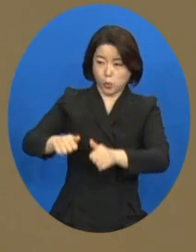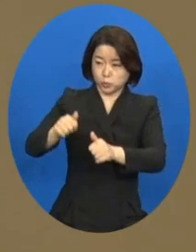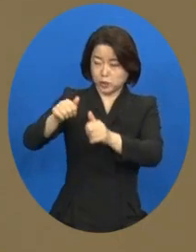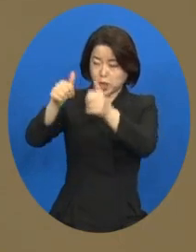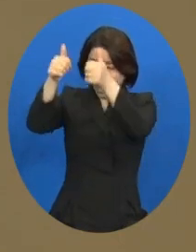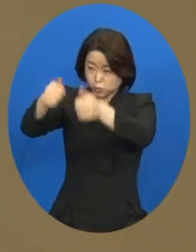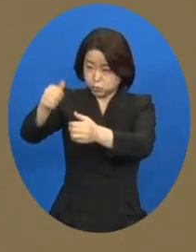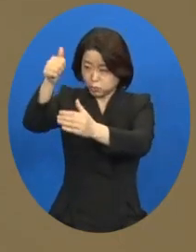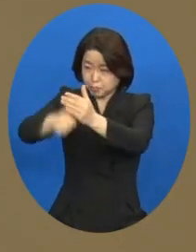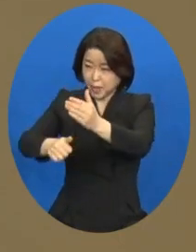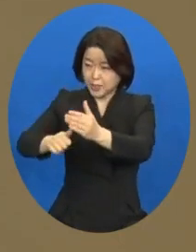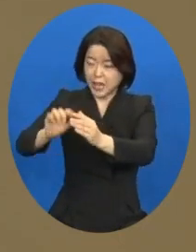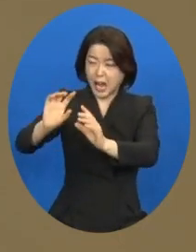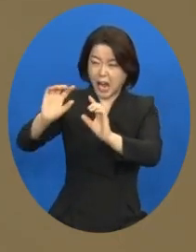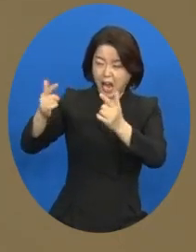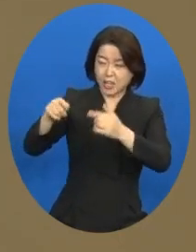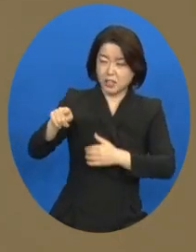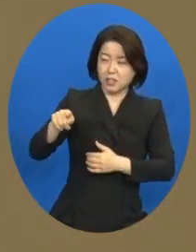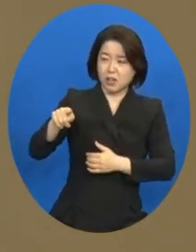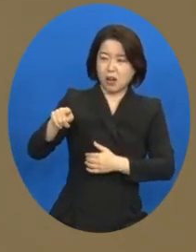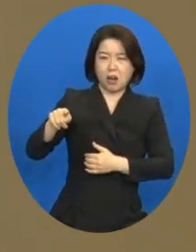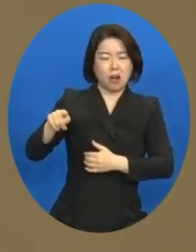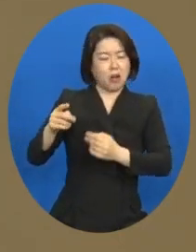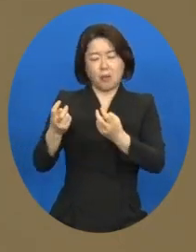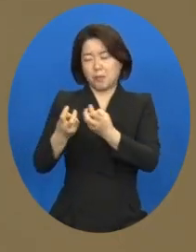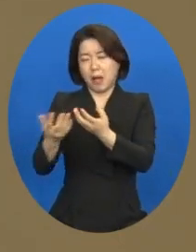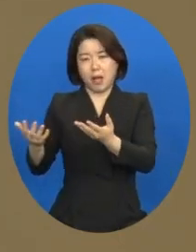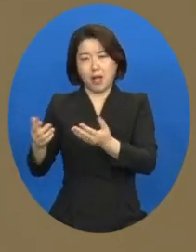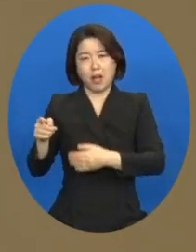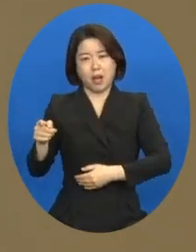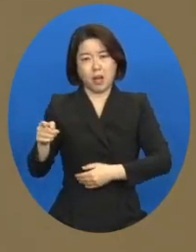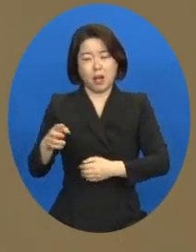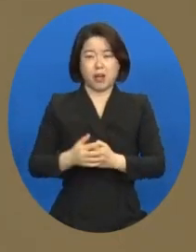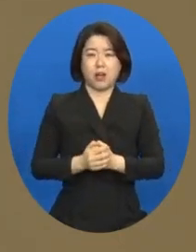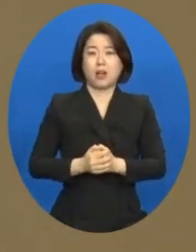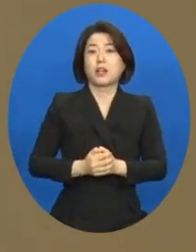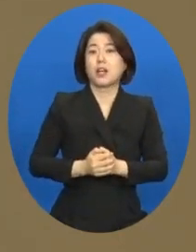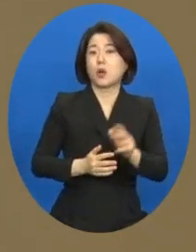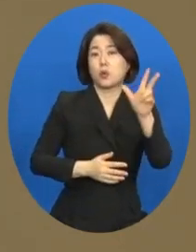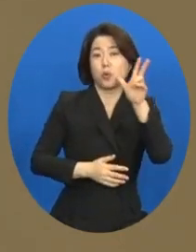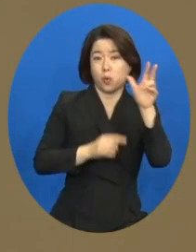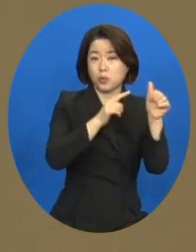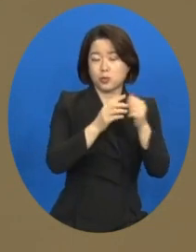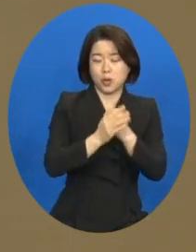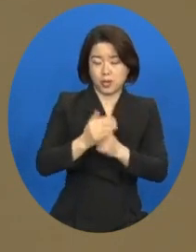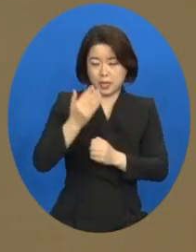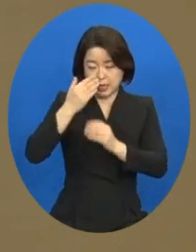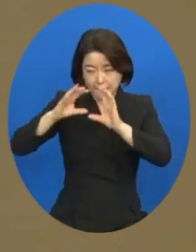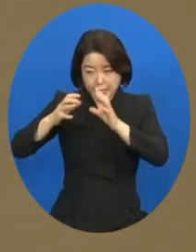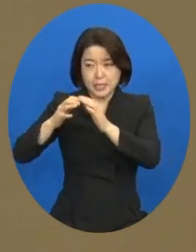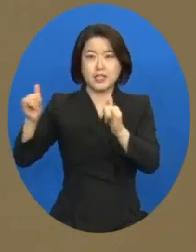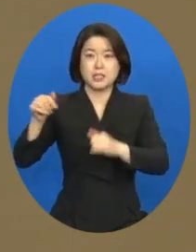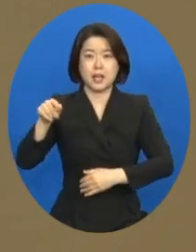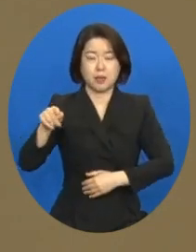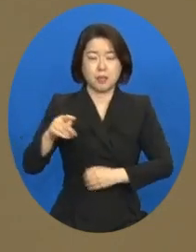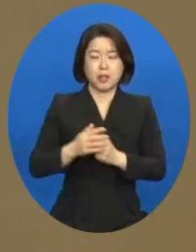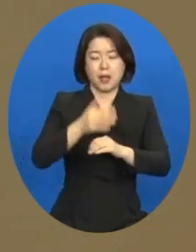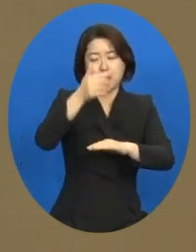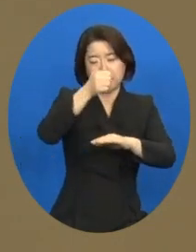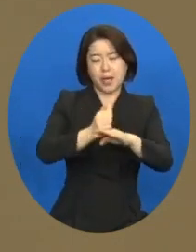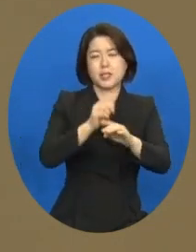않을 방법이 없다는 거예요. 그래서 여호수아가 이스라엘 백성들에게 그렇게 유언한